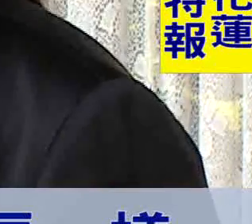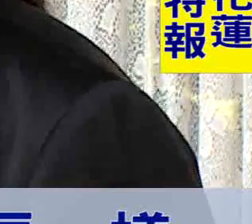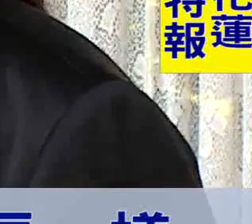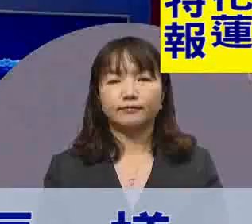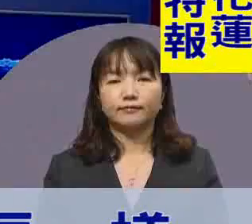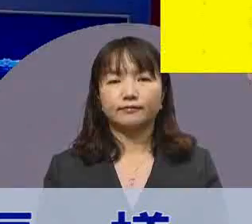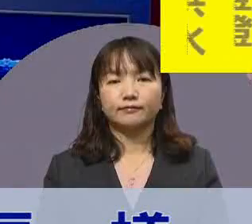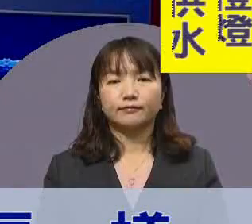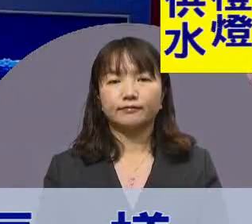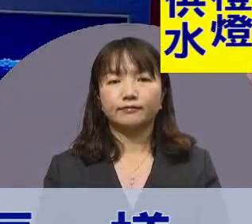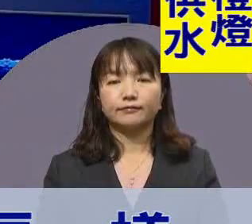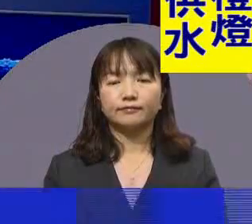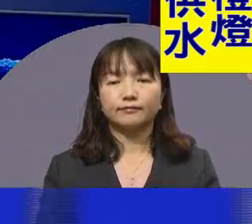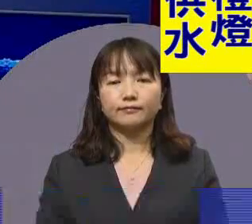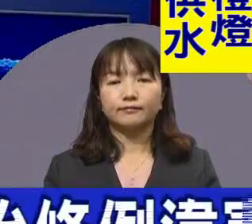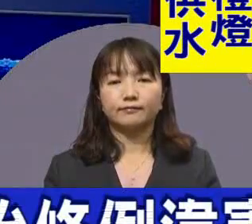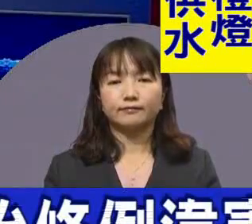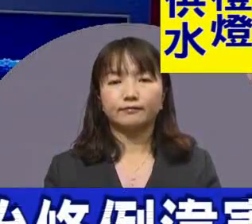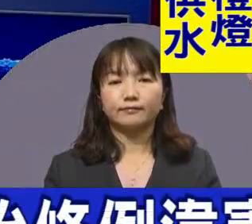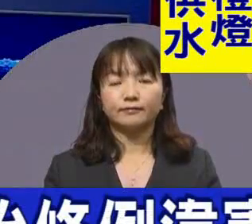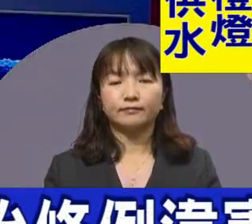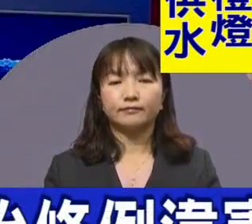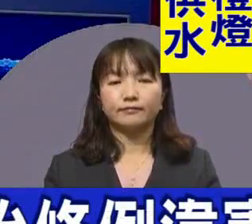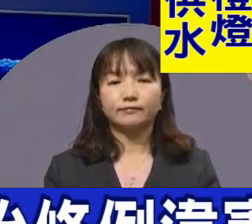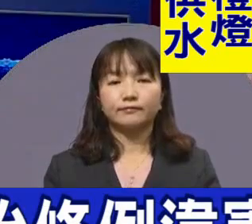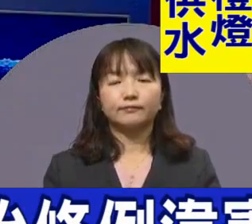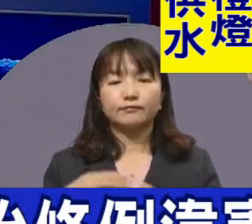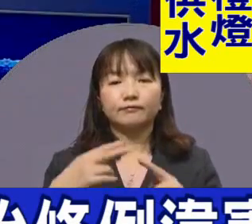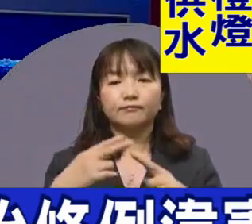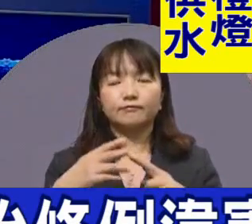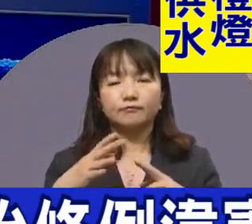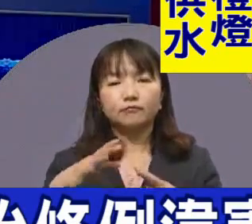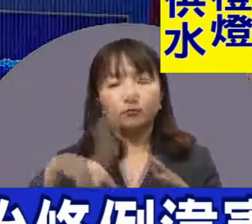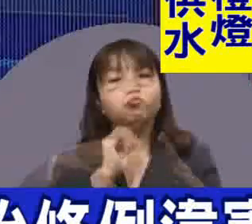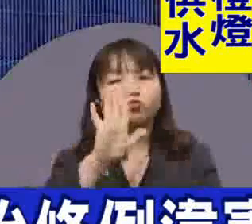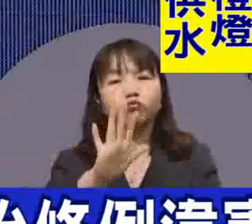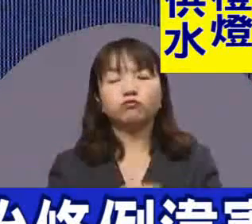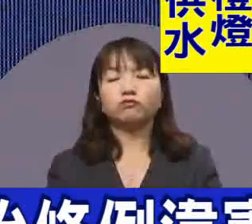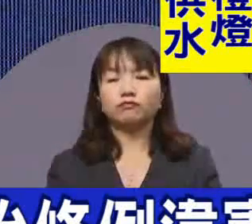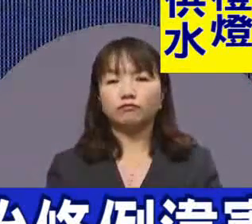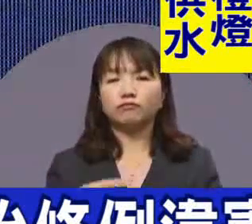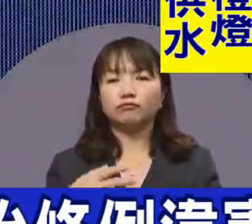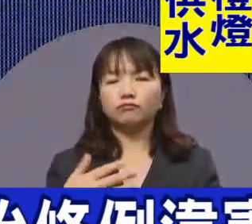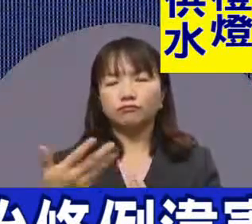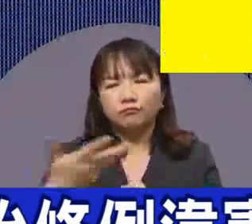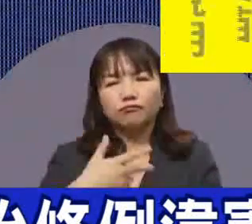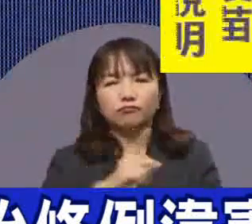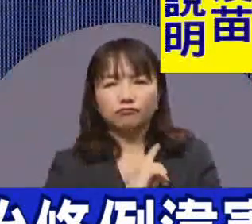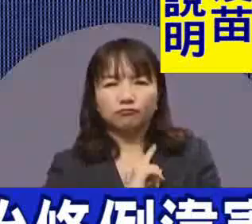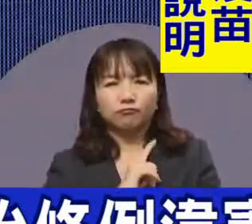长一样。 前一任发言人丁义明请辞风波后，罗秉成受苏奎倚重，负责发